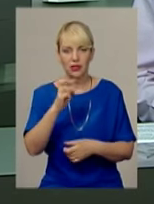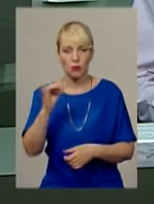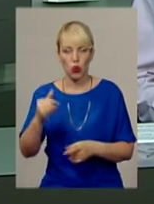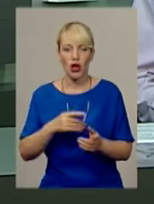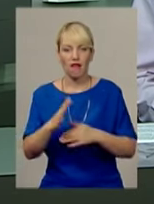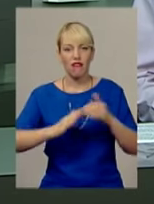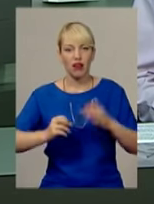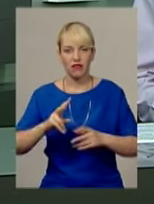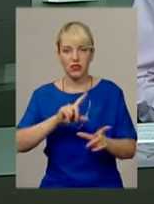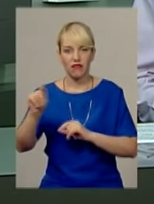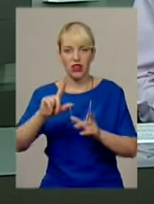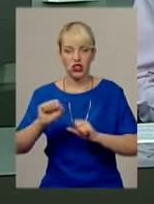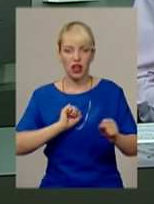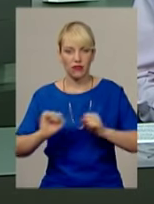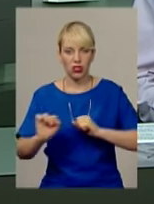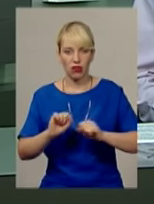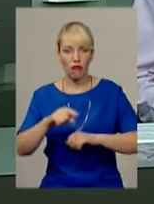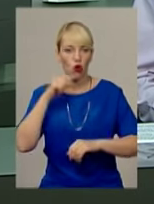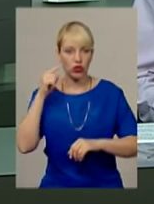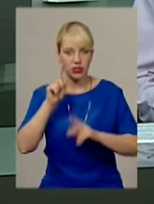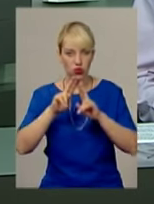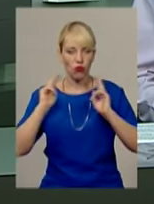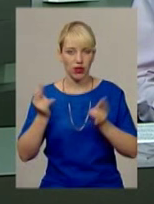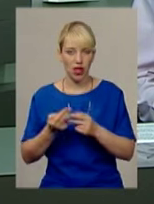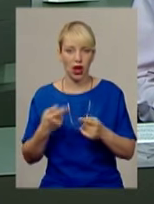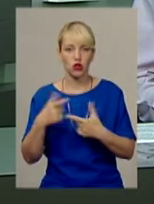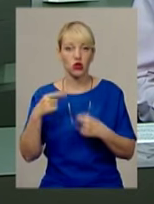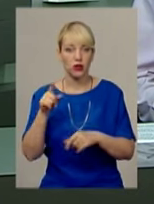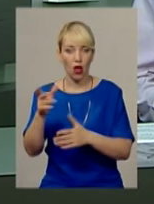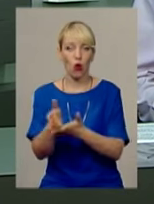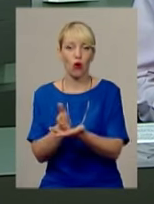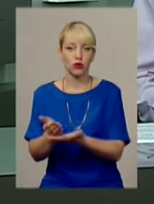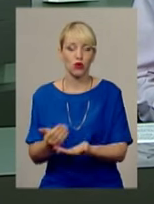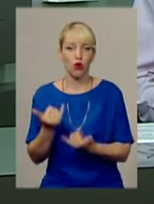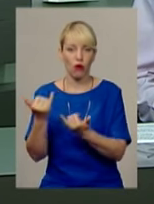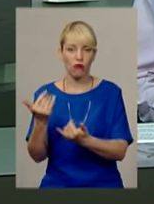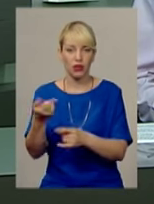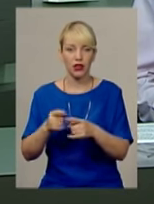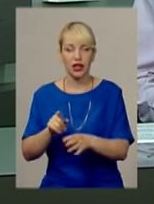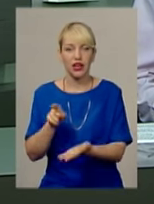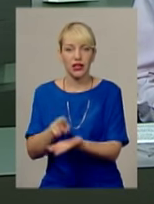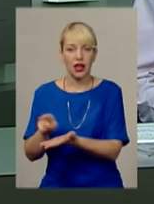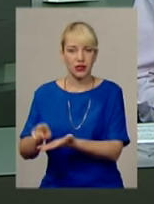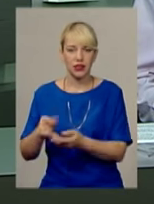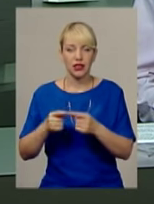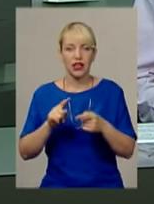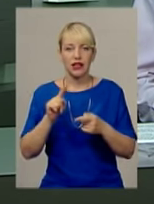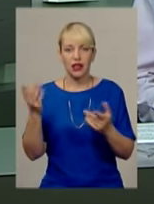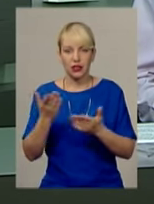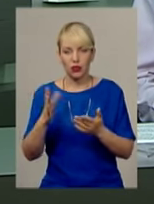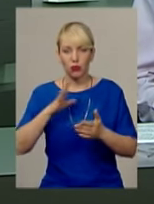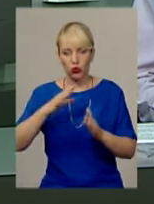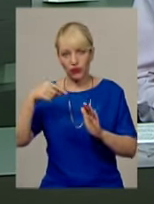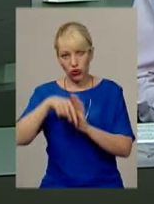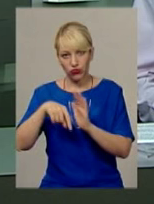фахівці підприємства виїжджали у відрядження до Російської Федерації, де обслуговували та ремонтували військові прилади, які використовуються у